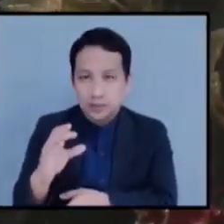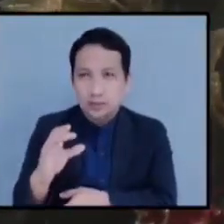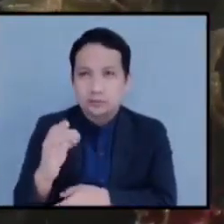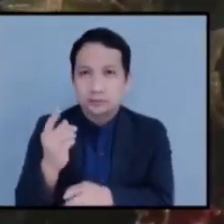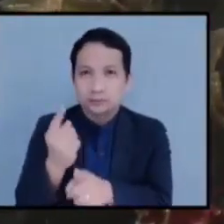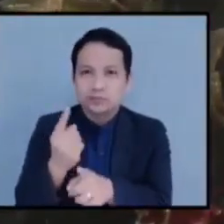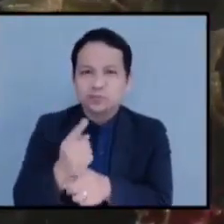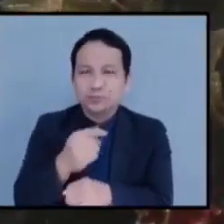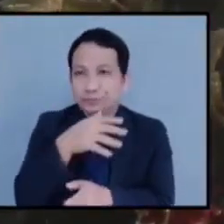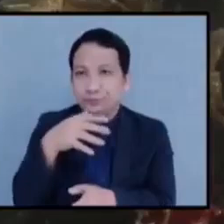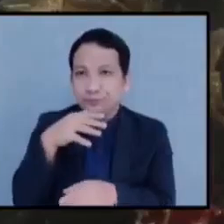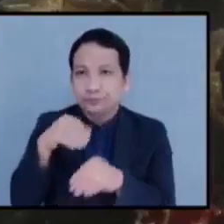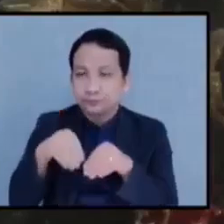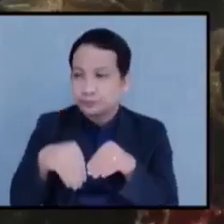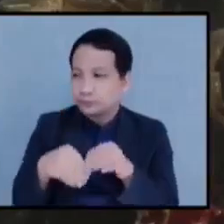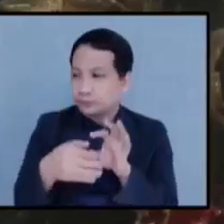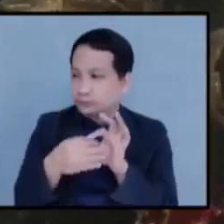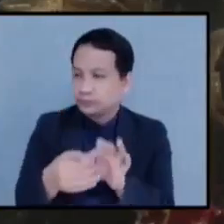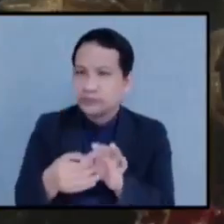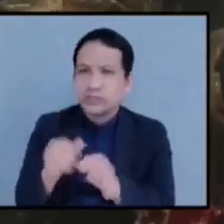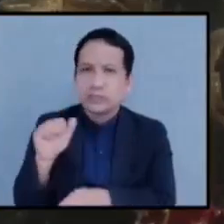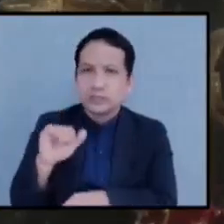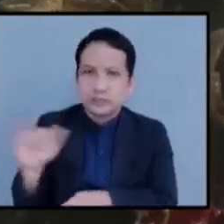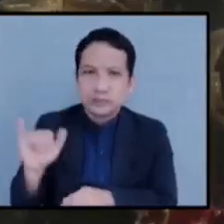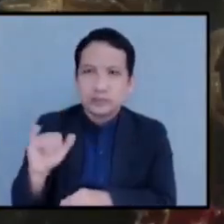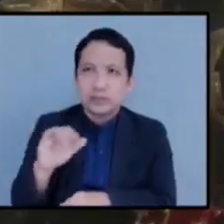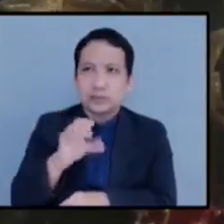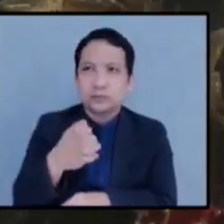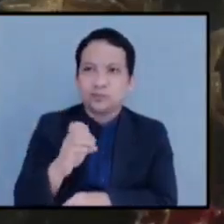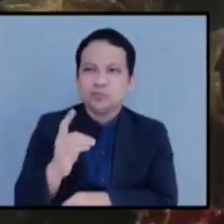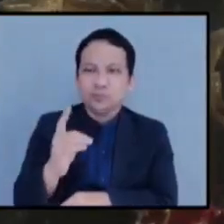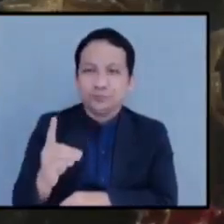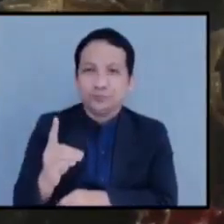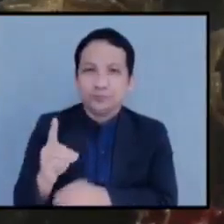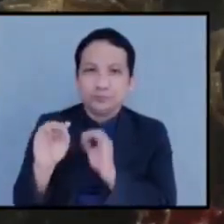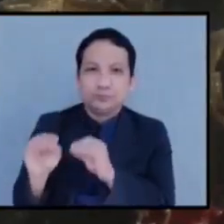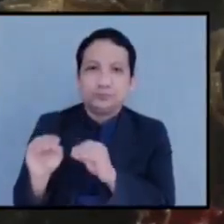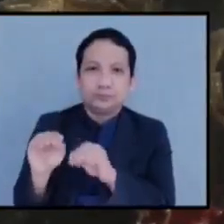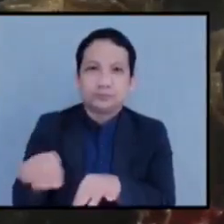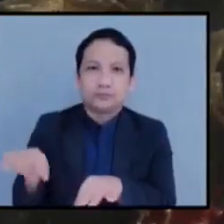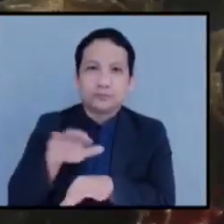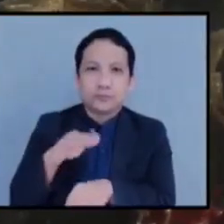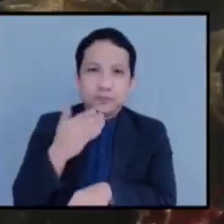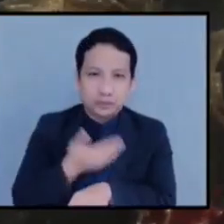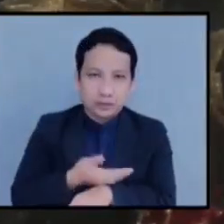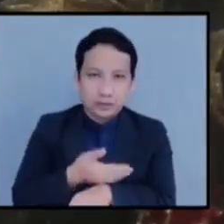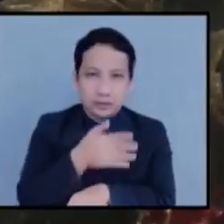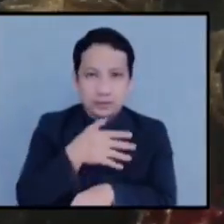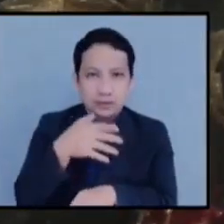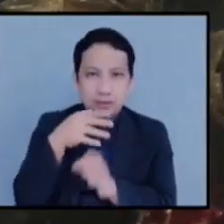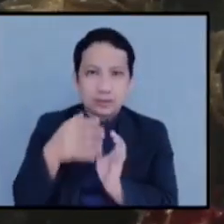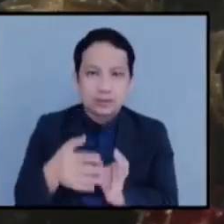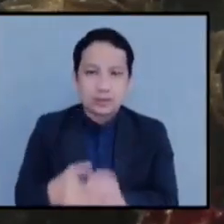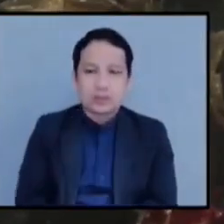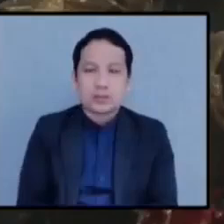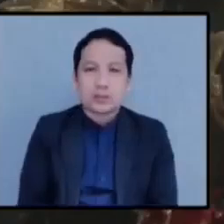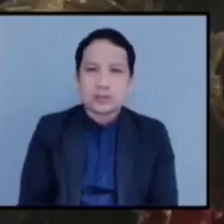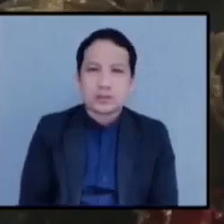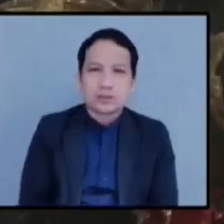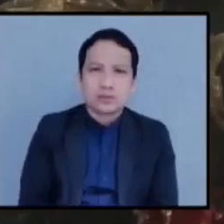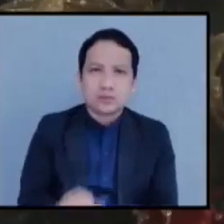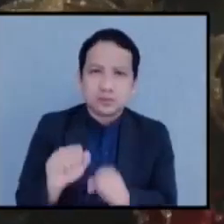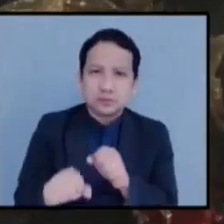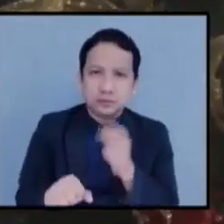agricultural practices. Nandiyan din ang CHED para paaralin yung mga anak ng mga magsasaka. Mm-hmm. So, kung titignan